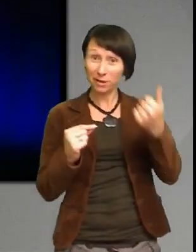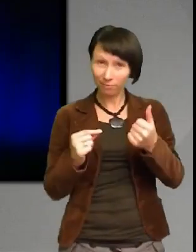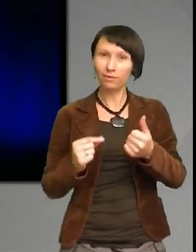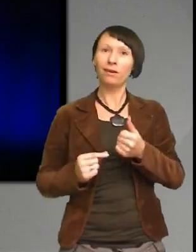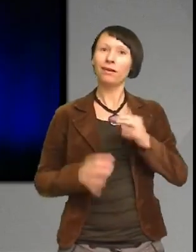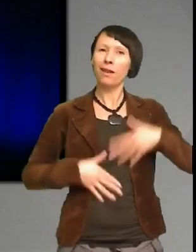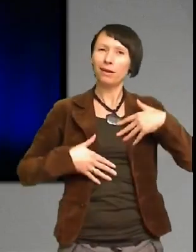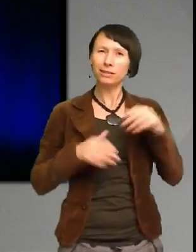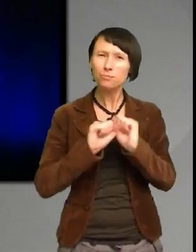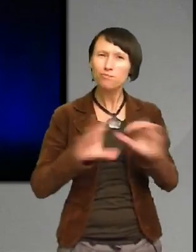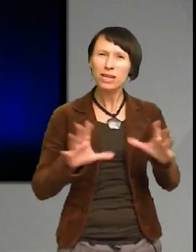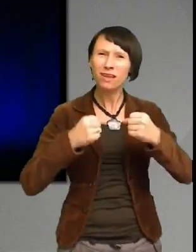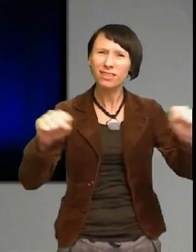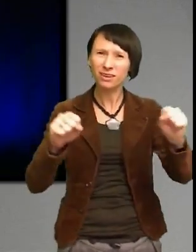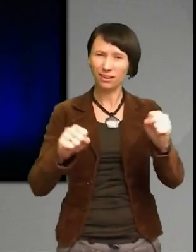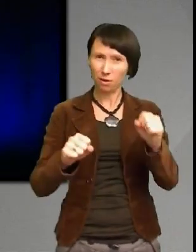Svensktextning.nu